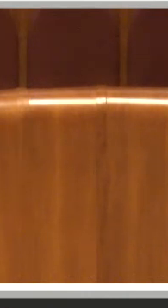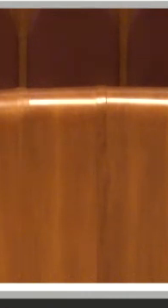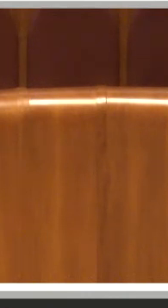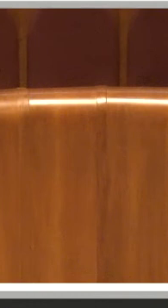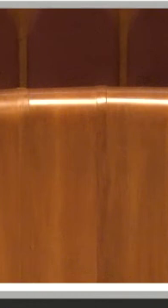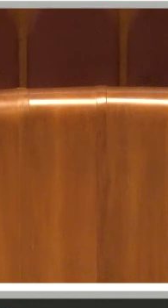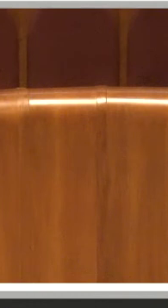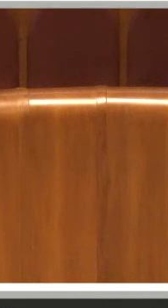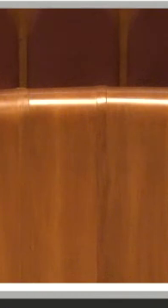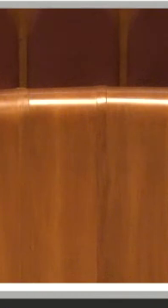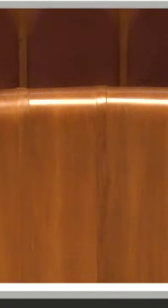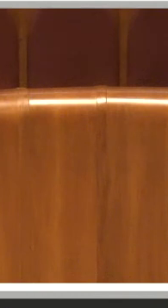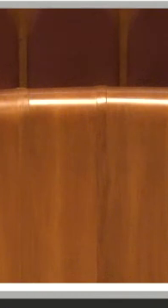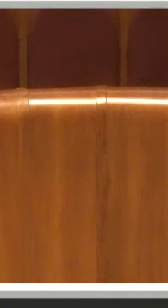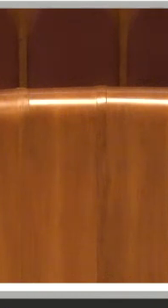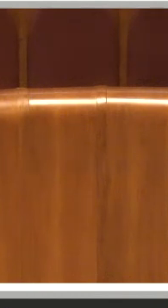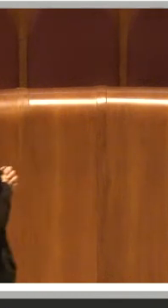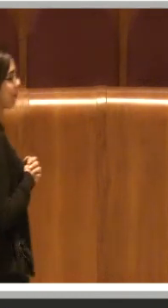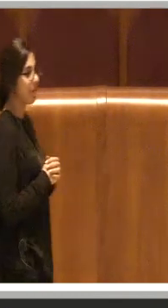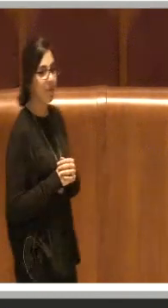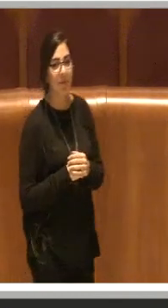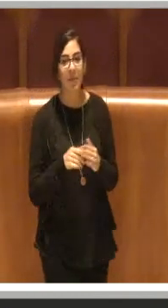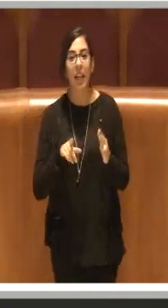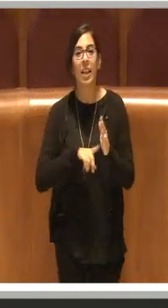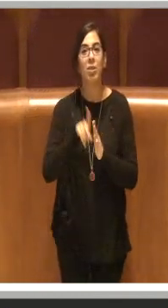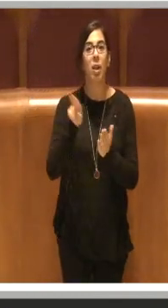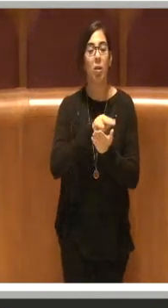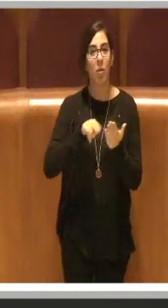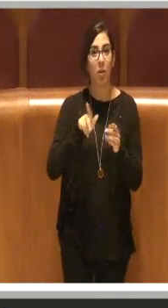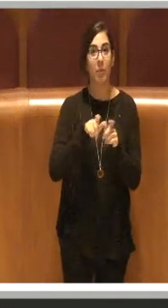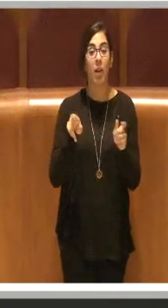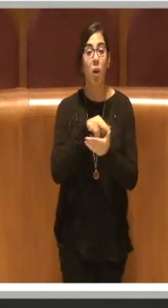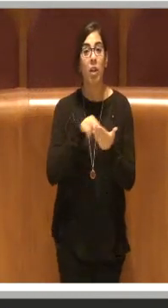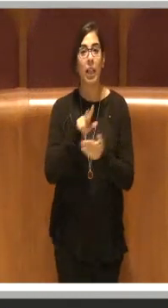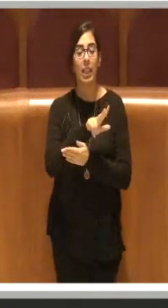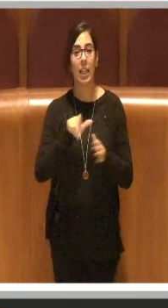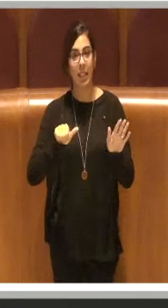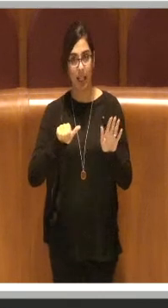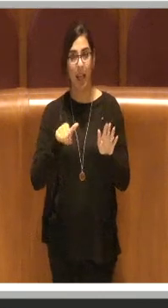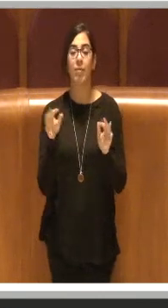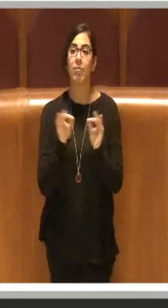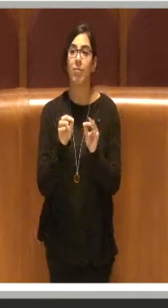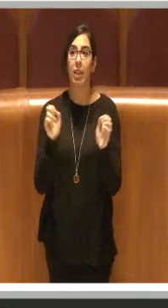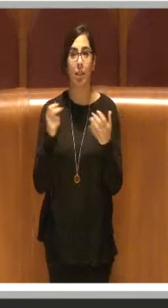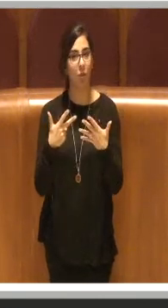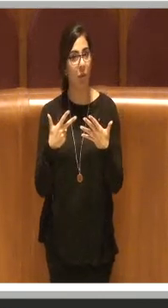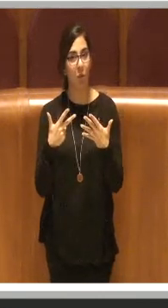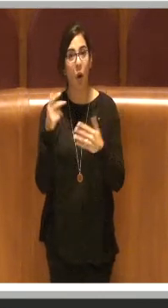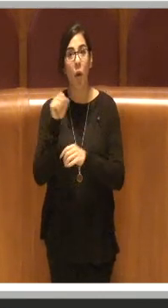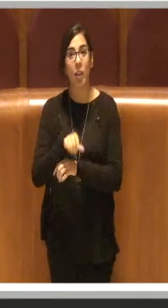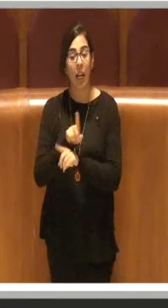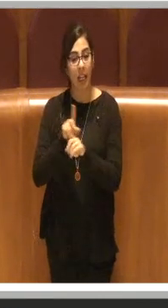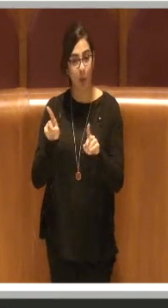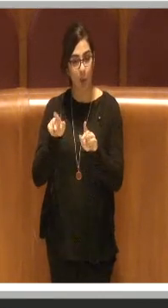Comunico l'esito del voto. Votanti 36, favorevoli 18, contrari